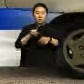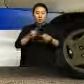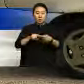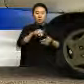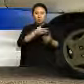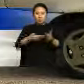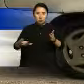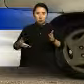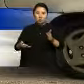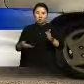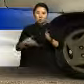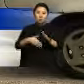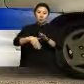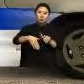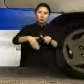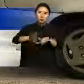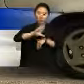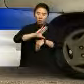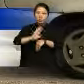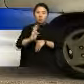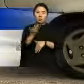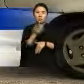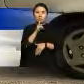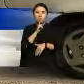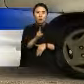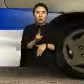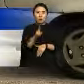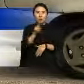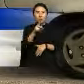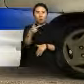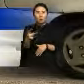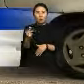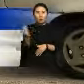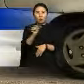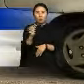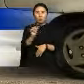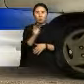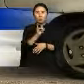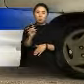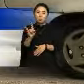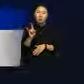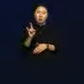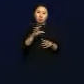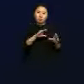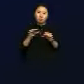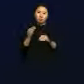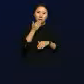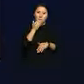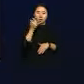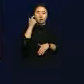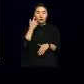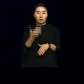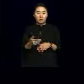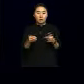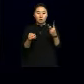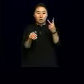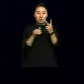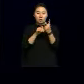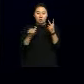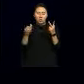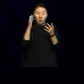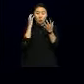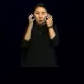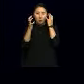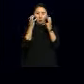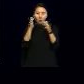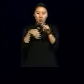거다. 이건 말이 안 된다. 도저히 한두 배도 아니고 되게 5,000배씩이나 완화를 시킬 수 있나. 두 가지 기준으로 혼란이 온